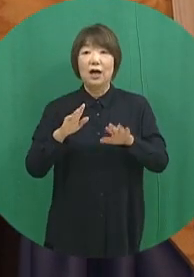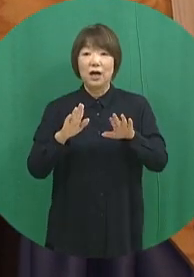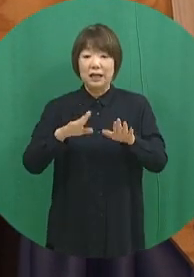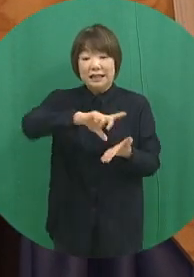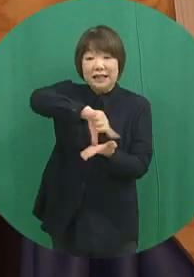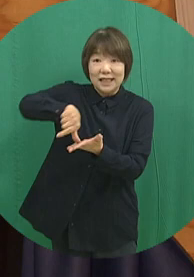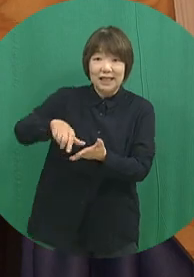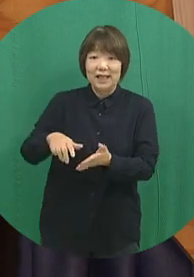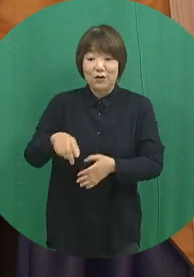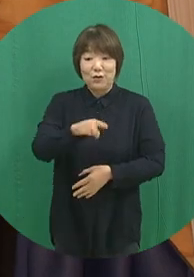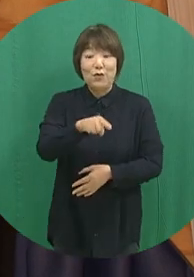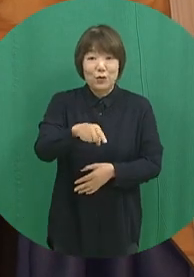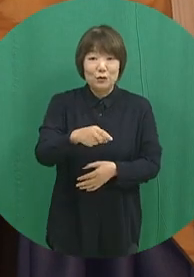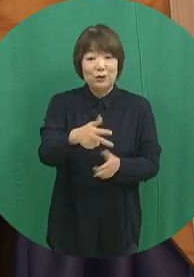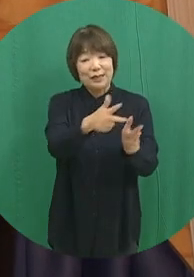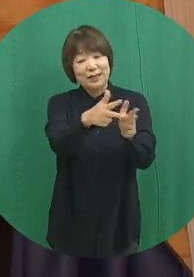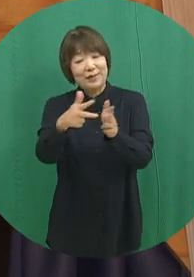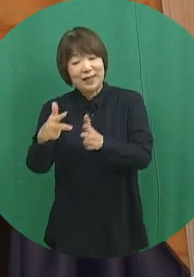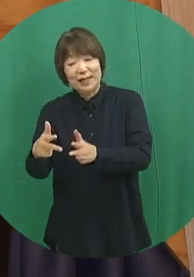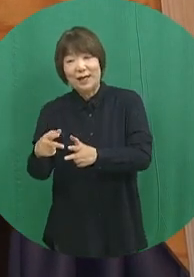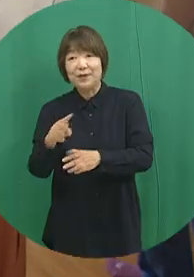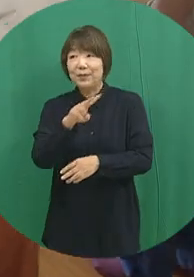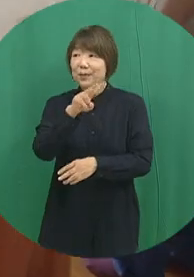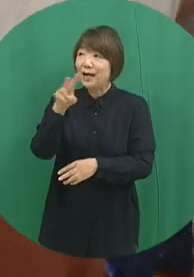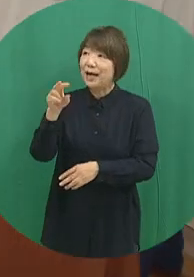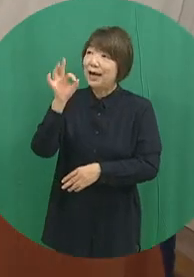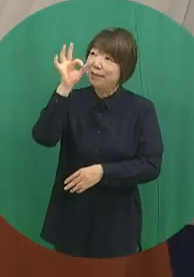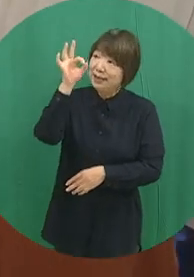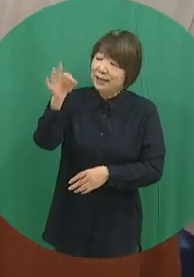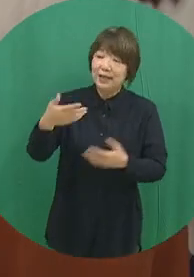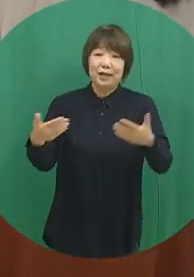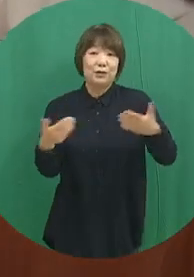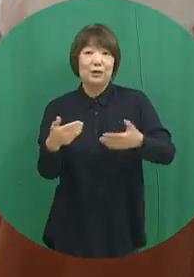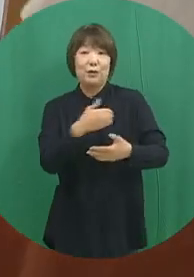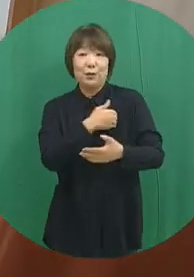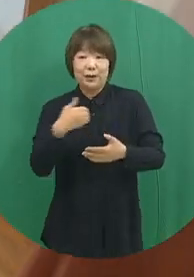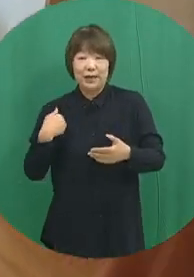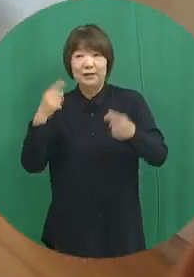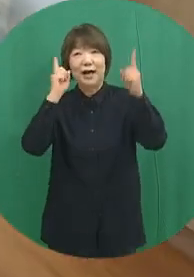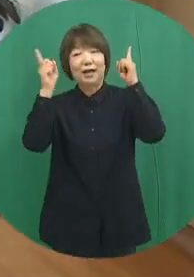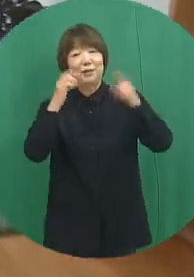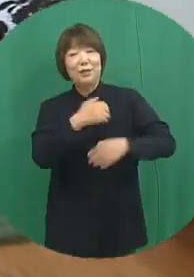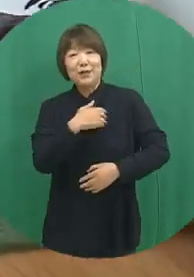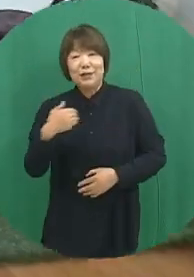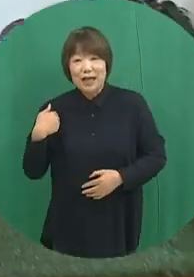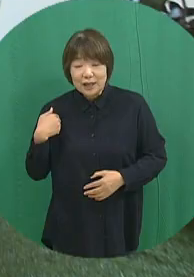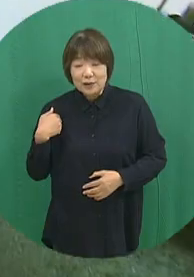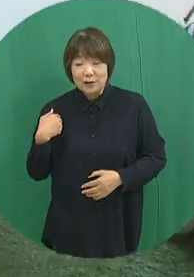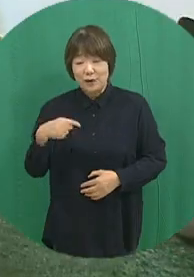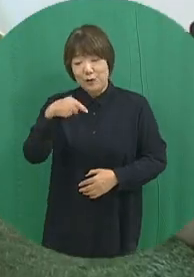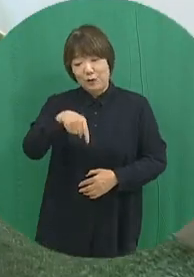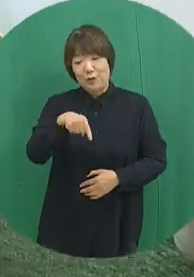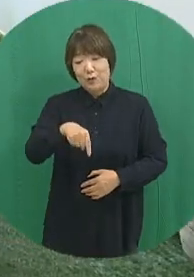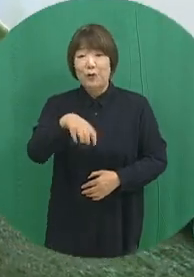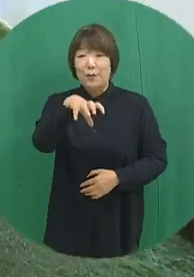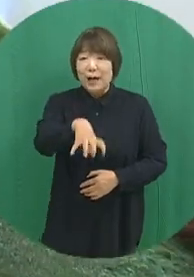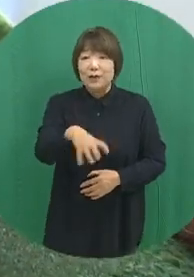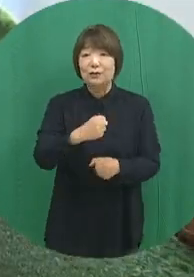地域のこの大三島の島並みを感じていただきながら、まあ、お仕事もできて遊びもできてみたいな場所を作りたい